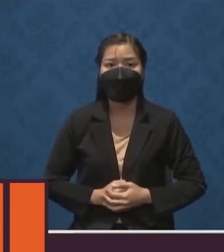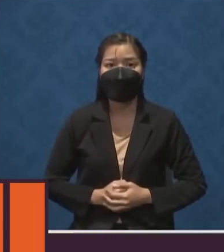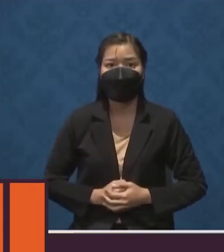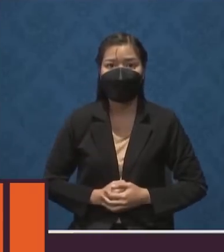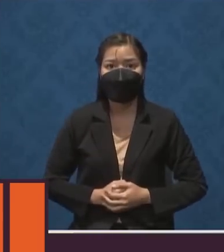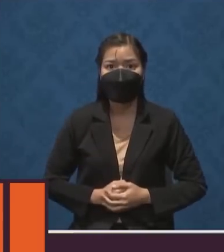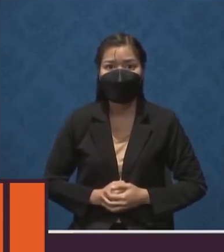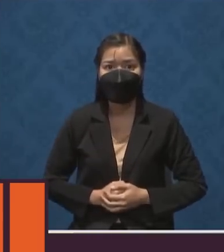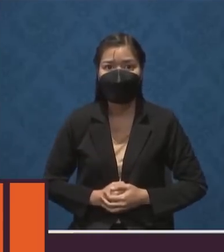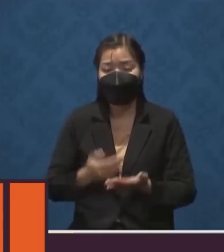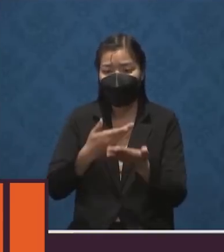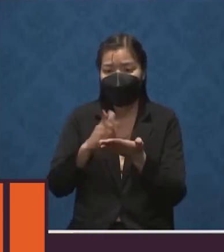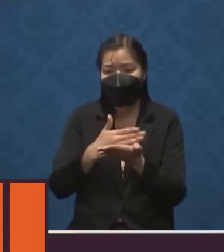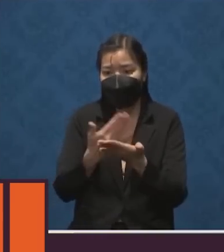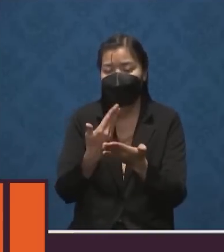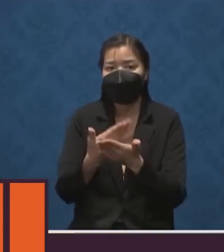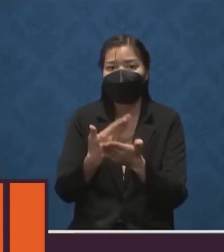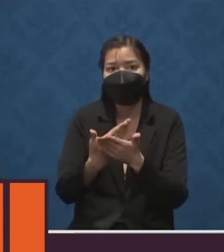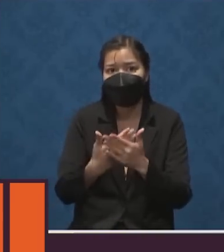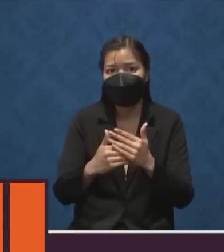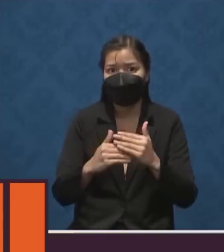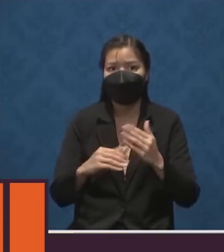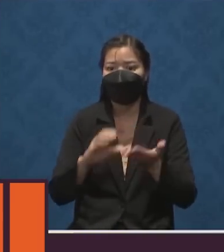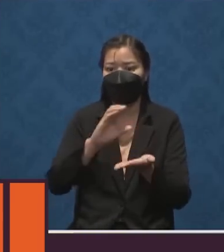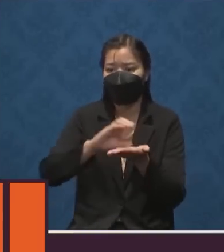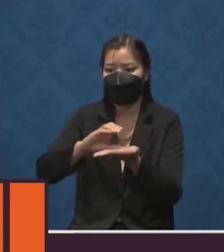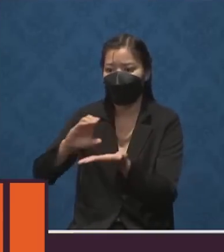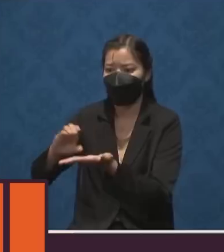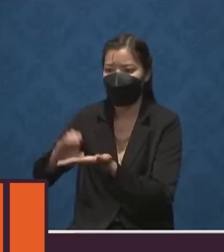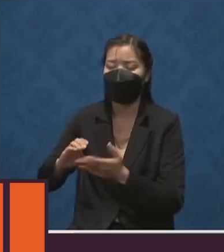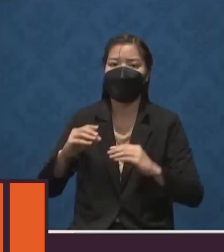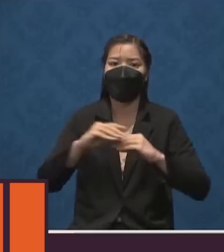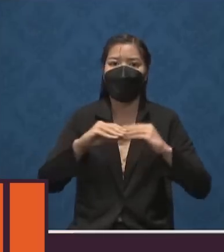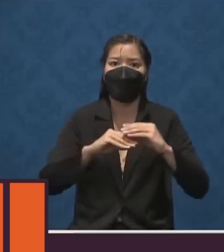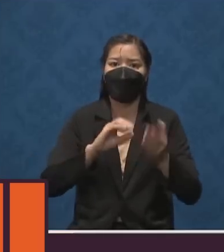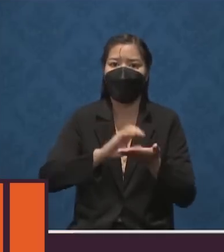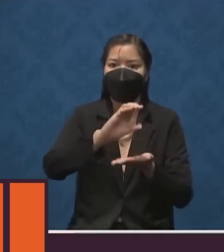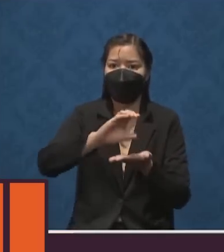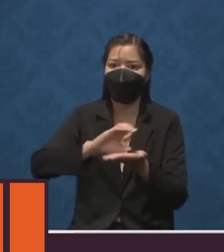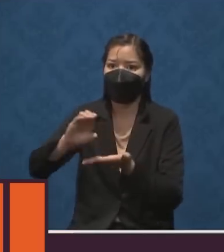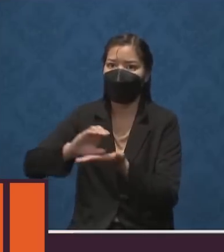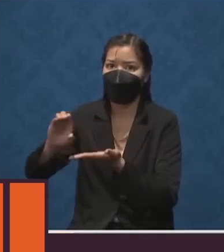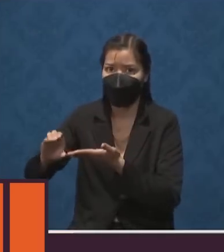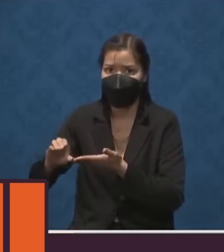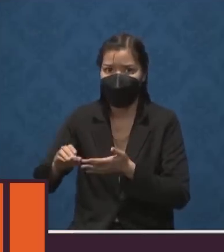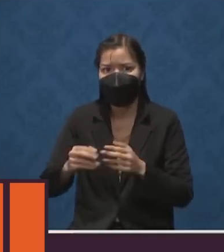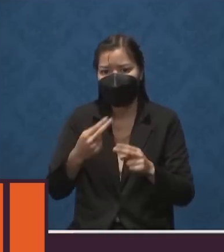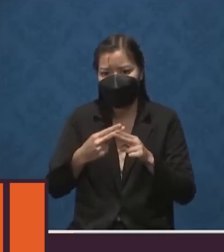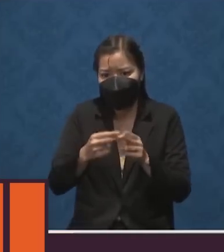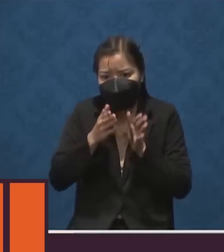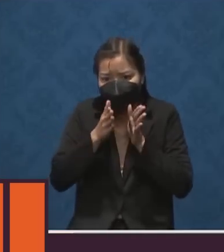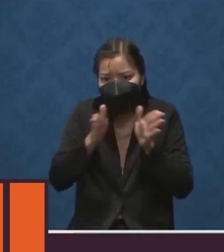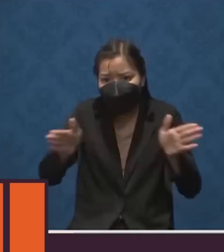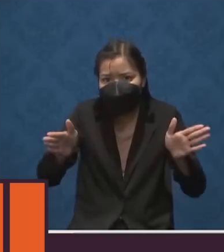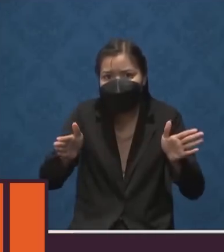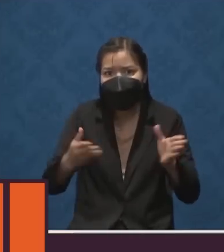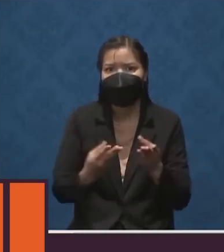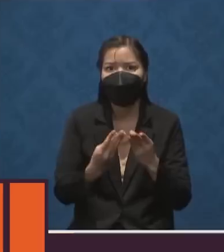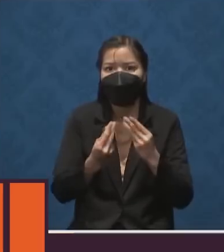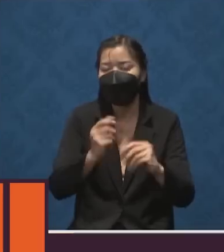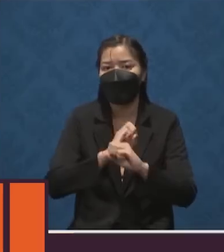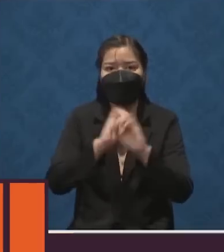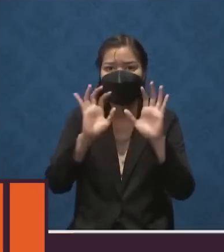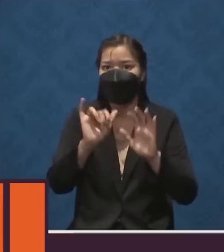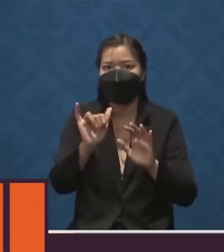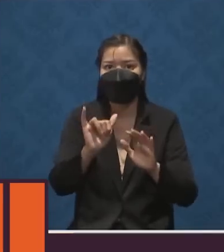ที่ผมตพูหอย่น้อยของกร êมั้น are a Bullsikoตั้งชอไ้กว้างแลไมมอะไรลเอียดทชัดเจนวเอไปทำอะไร